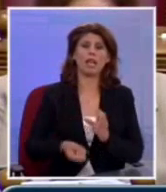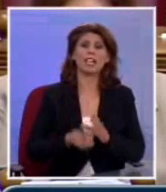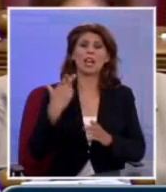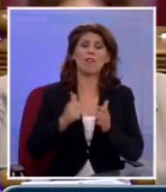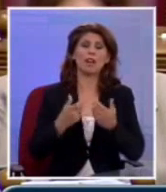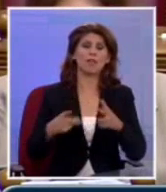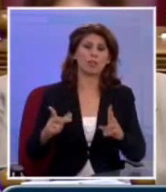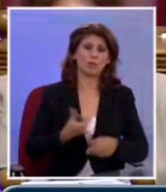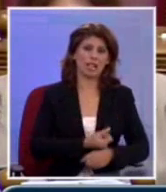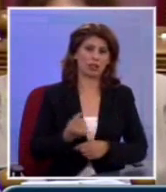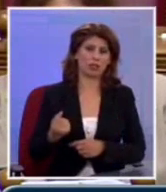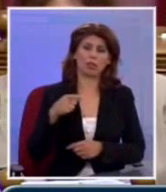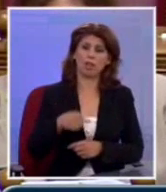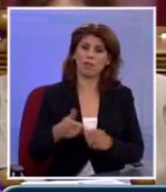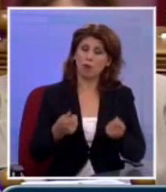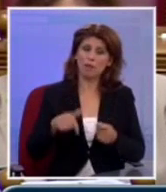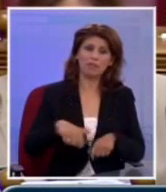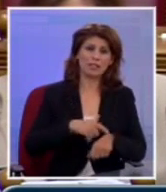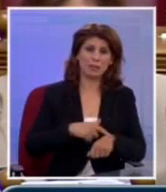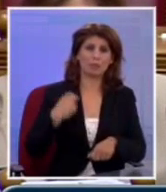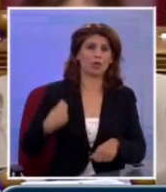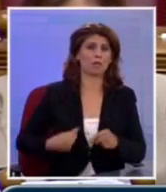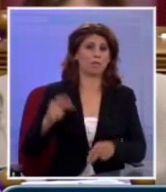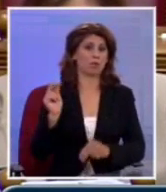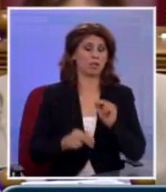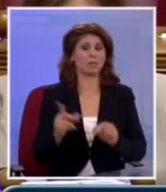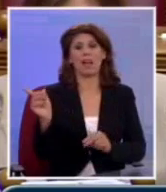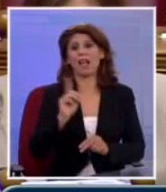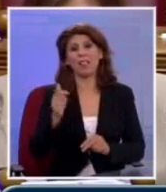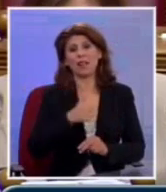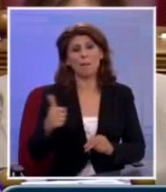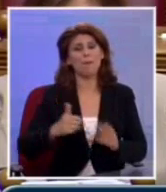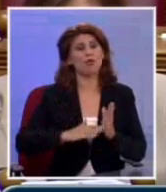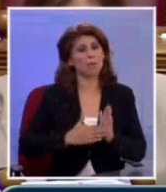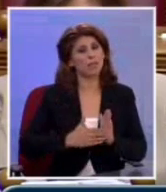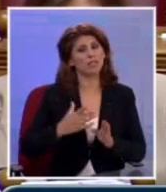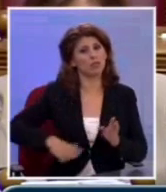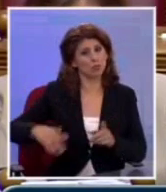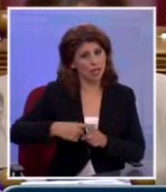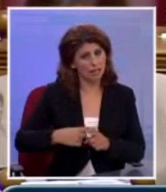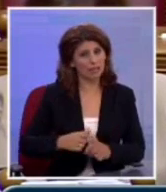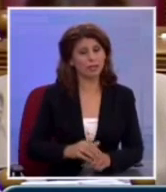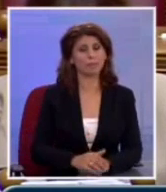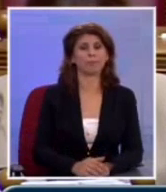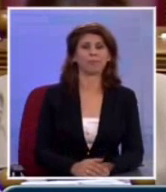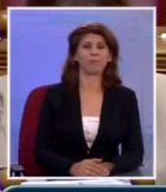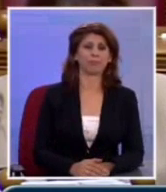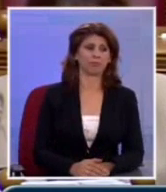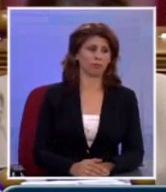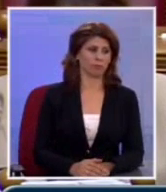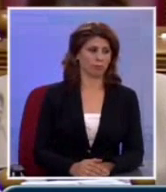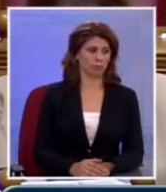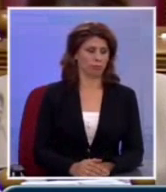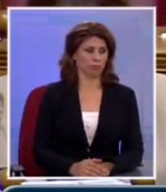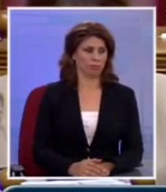και της λιτότητας. Και αυτό που κάνουμε αυτή τη στιγμή με το δημοψήφισμα δεν είναι μόνο υπηρεσία στον ελληνικό λαό. Η Ελλάδα αυτή τη στιγμή είναι ο